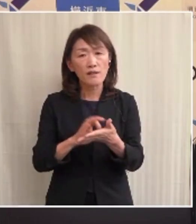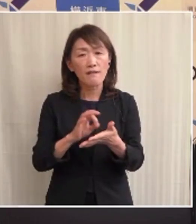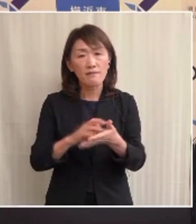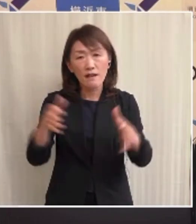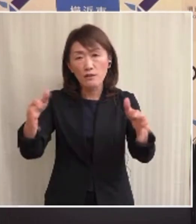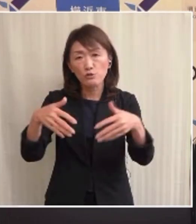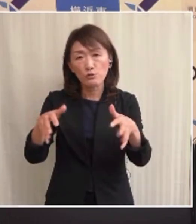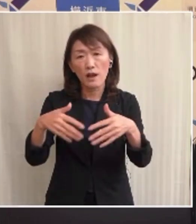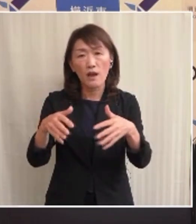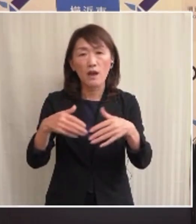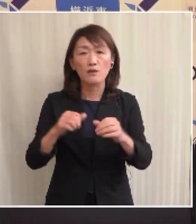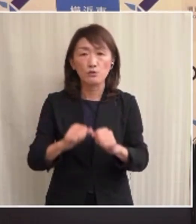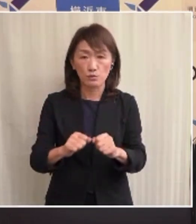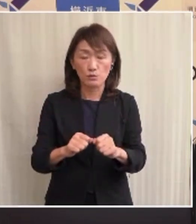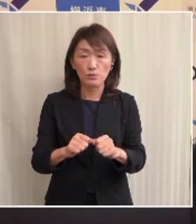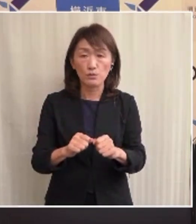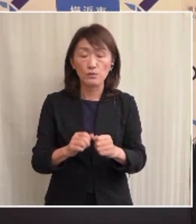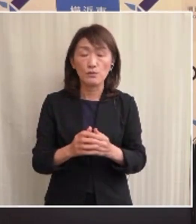集計いたしまして、